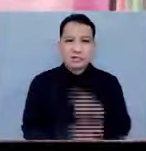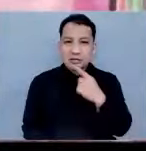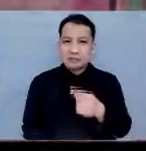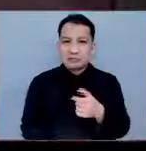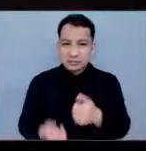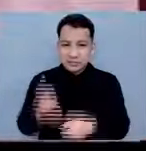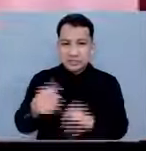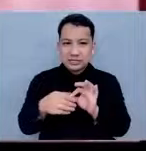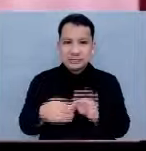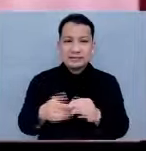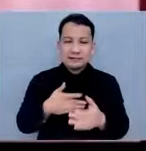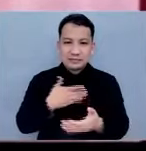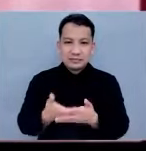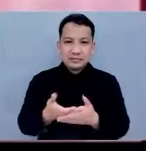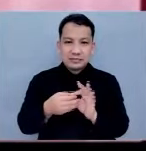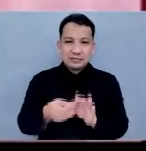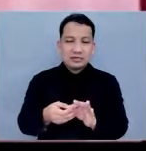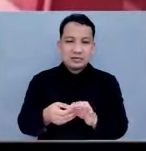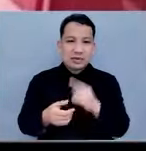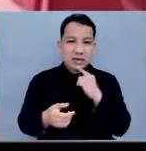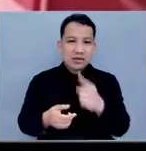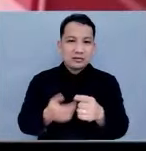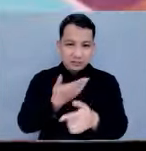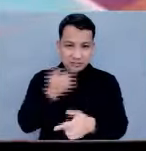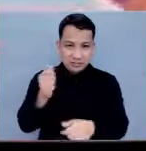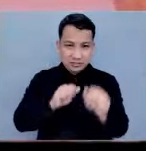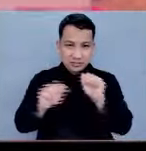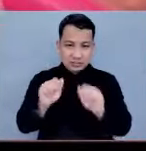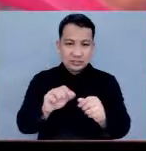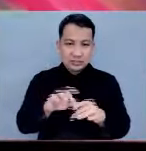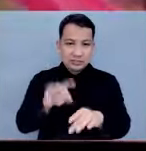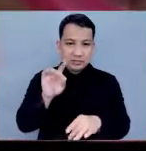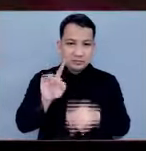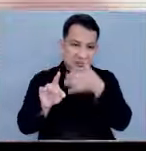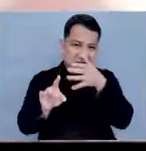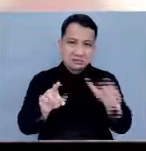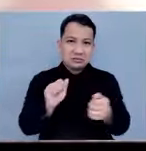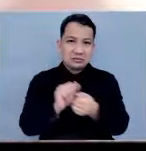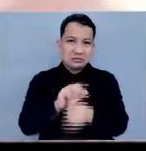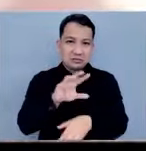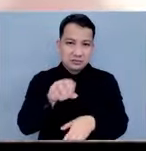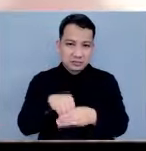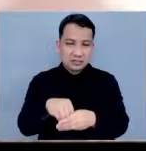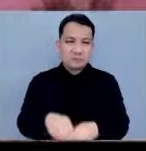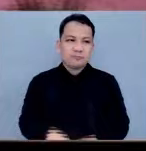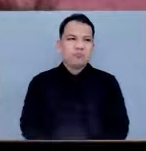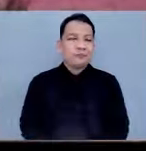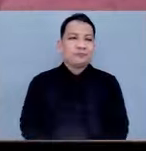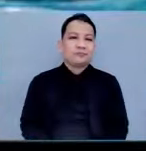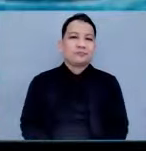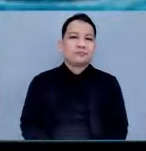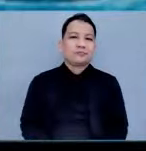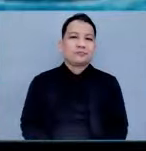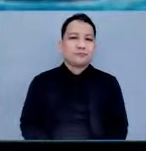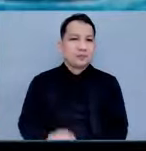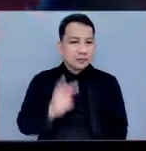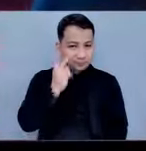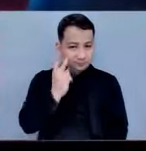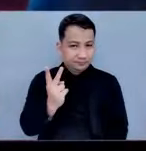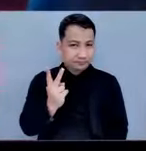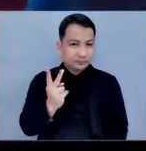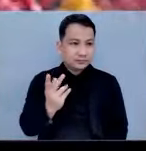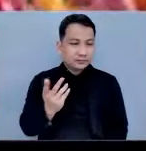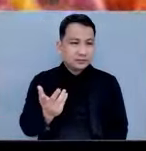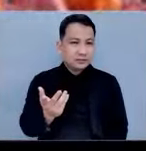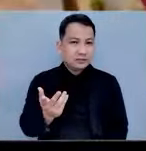hard feelings daw si Margot sa Best Actress nomination snub, lalo't blessed naman daw siya. Pero tingin ni Margot, dapat